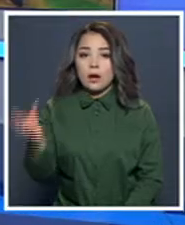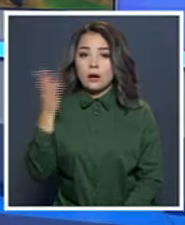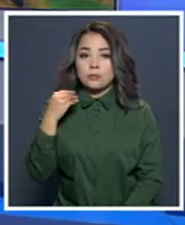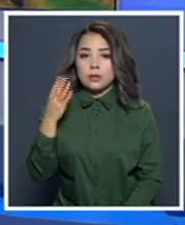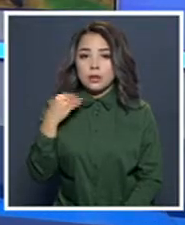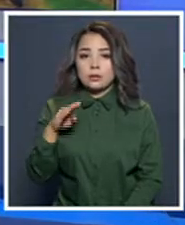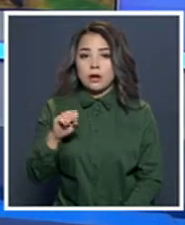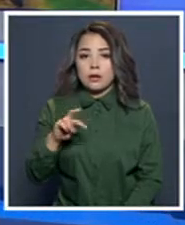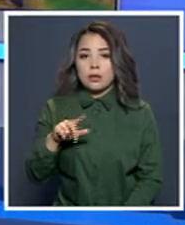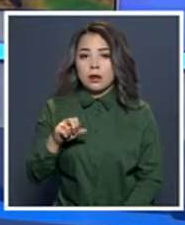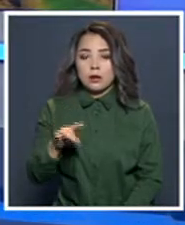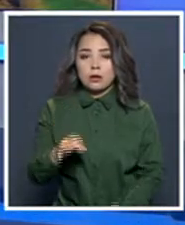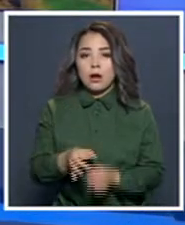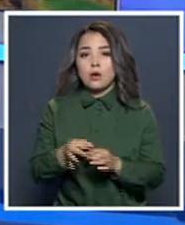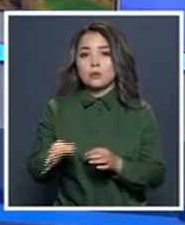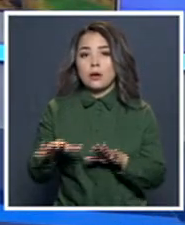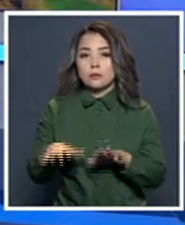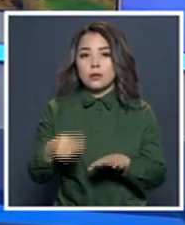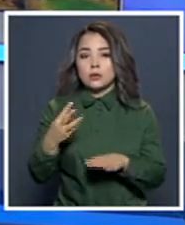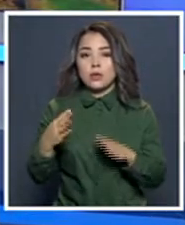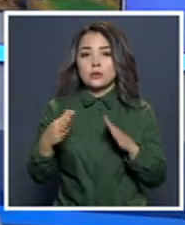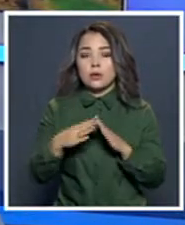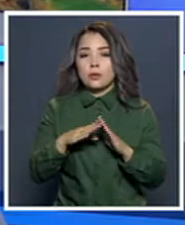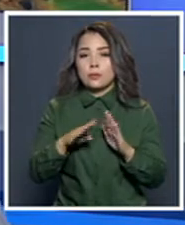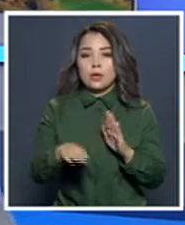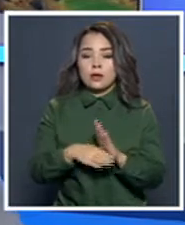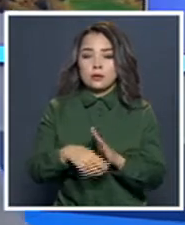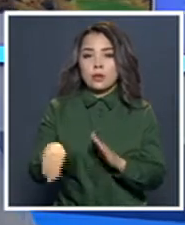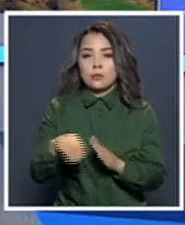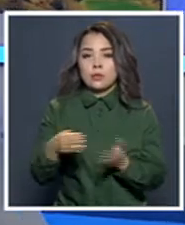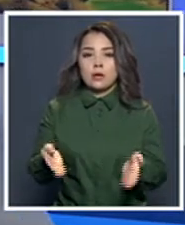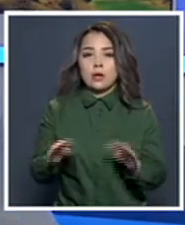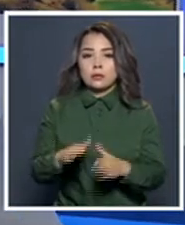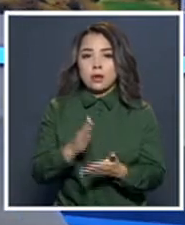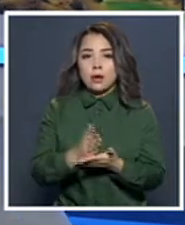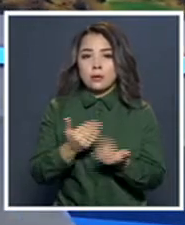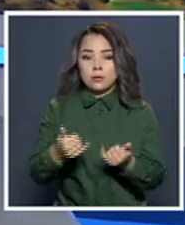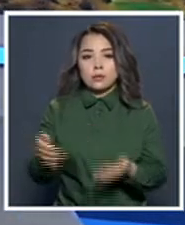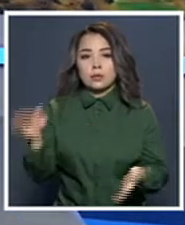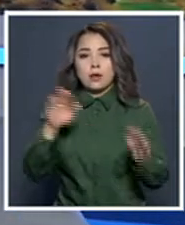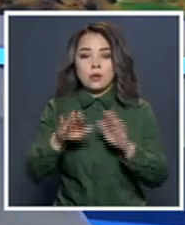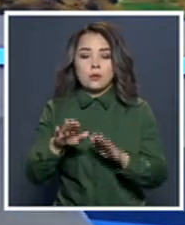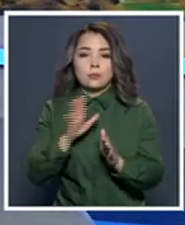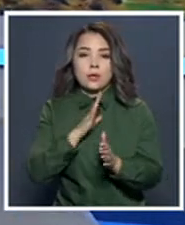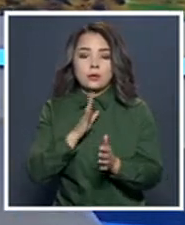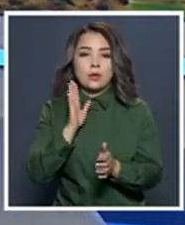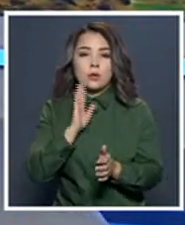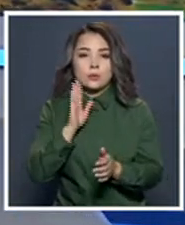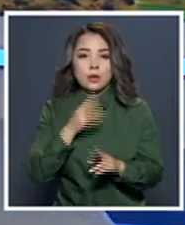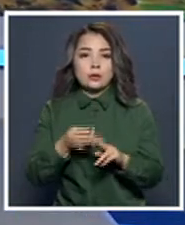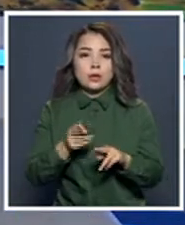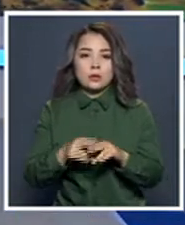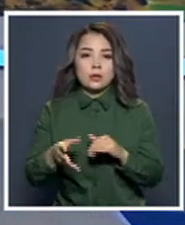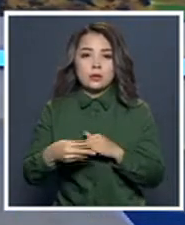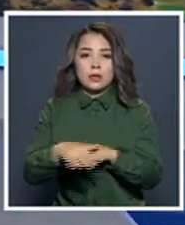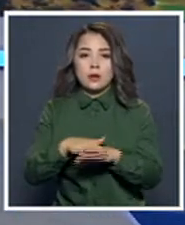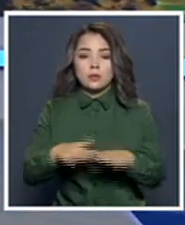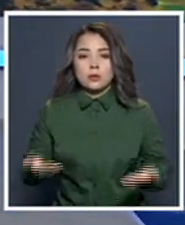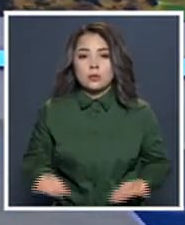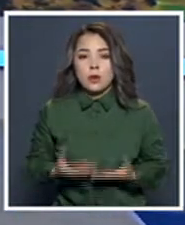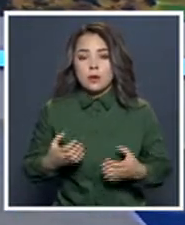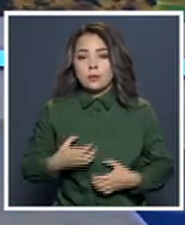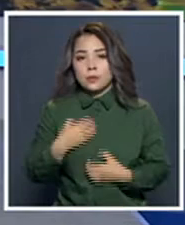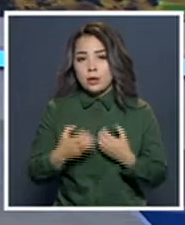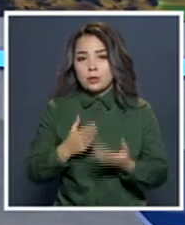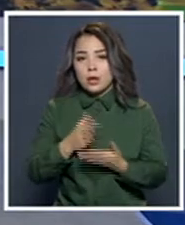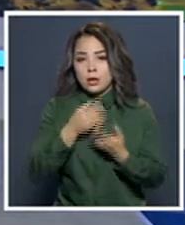Алматының Талғар ауданына қарасты бірнеше үй топырақтың асында қалуы ықтимал. Тау бөктерінен шыққан судан ауыл іргесіндегі жер сөгіліп тұрғындардың үрейін